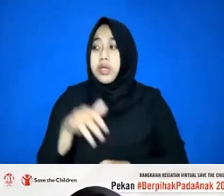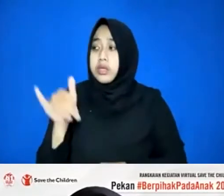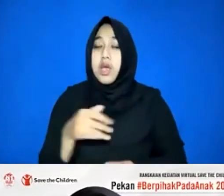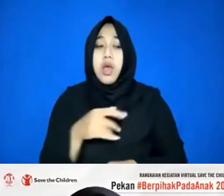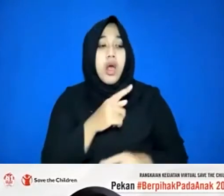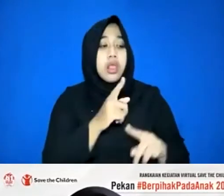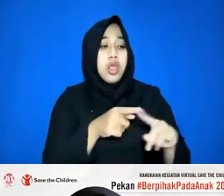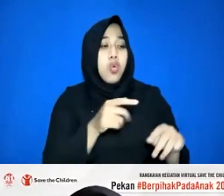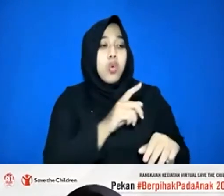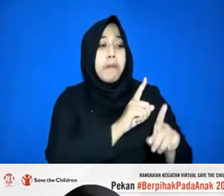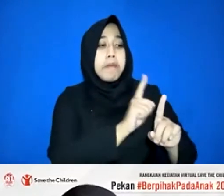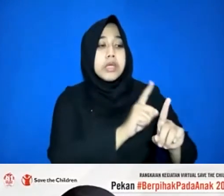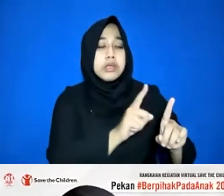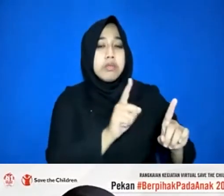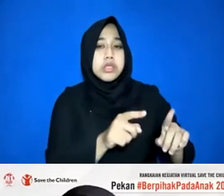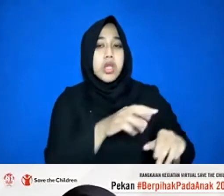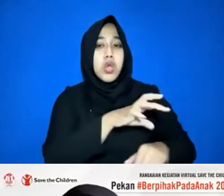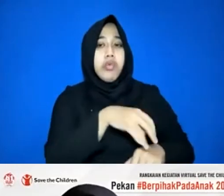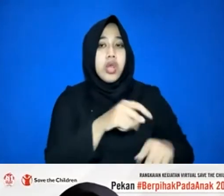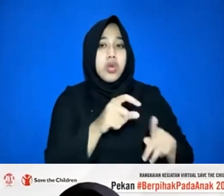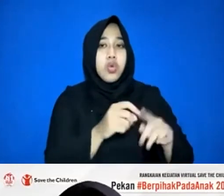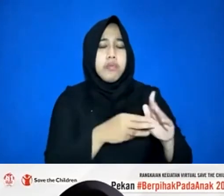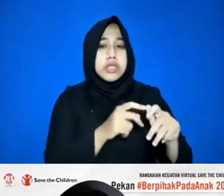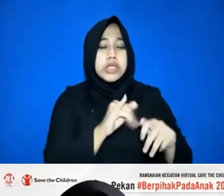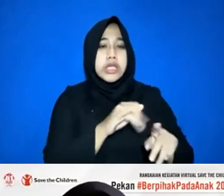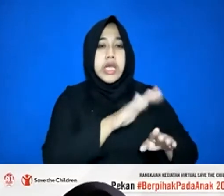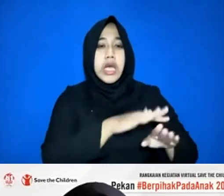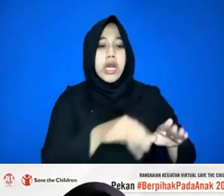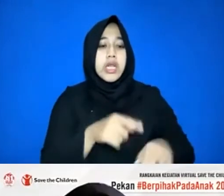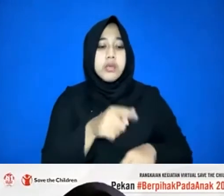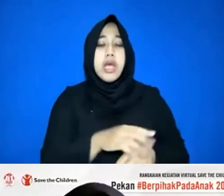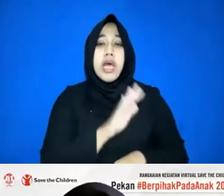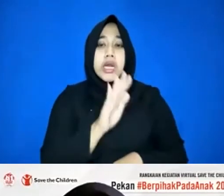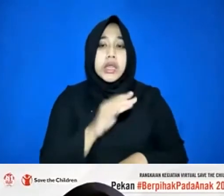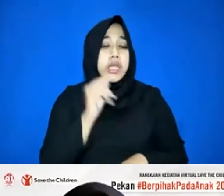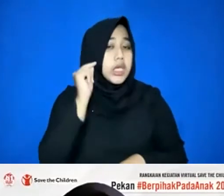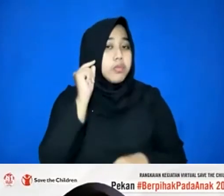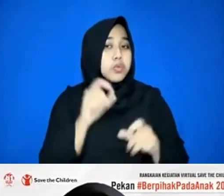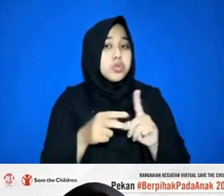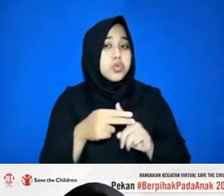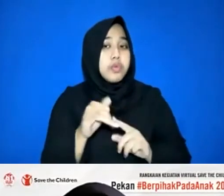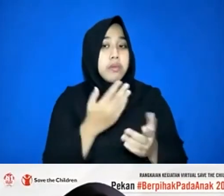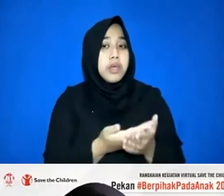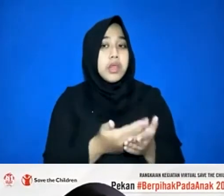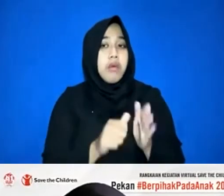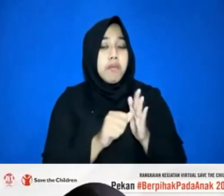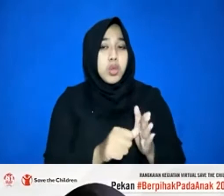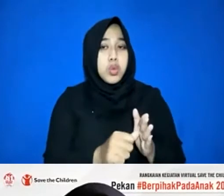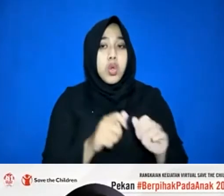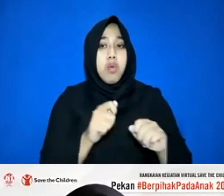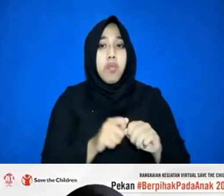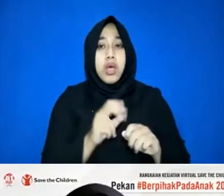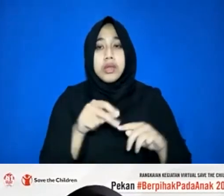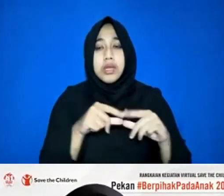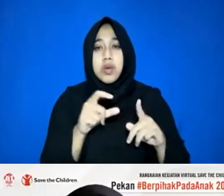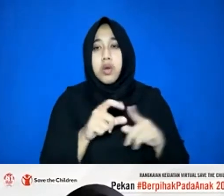masing-masing wilayah domisili anak-anak itu. Nah, nanti Mbak Sofi minta tolong bikin report atau record